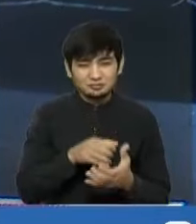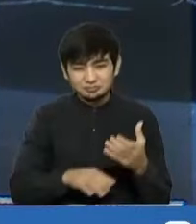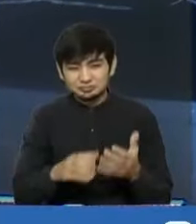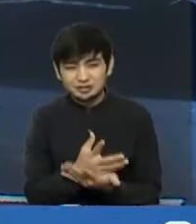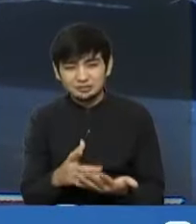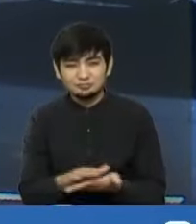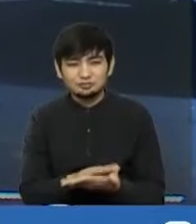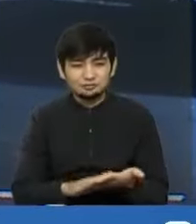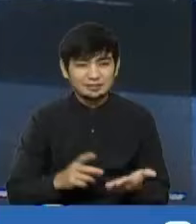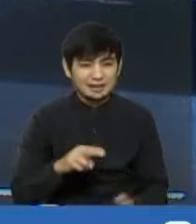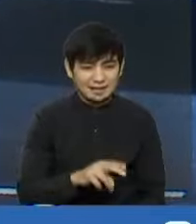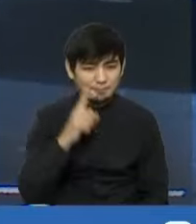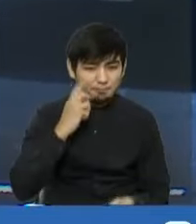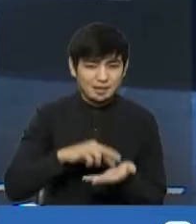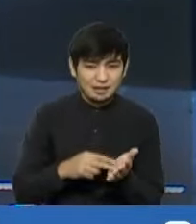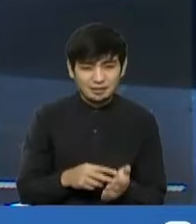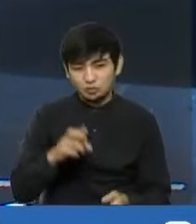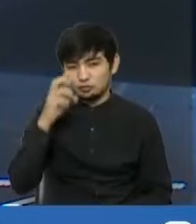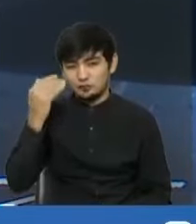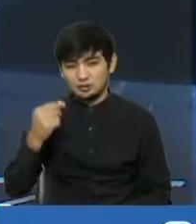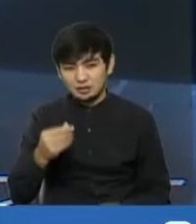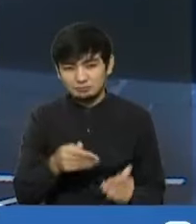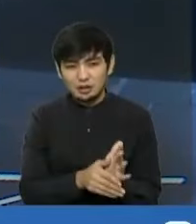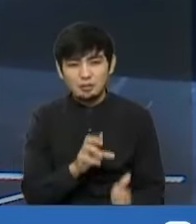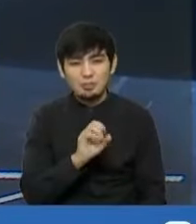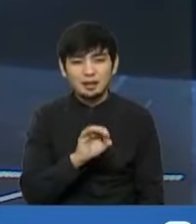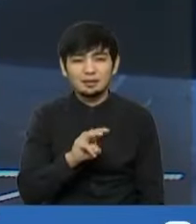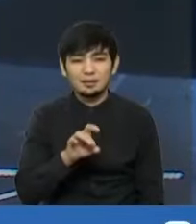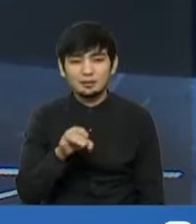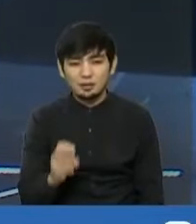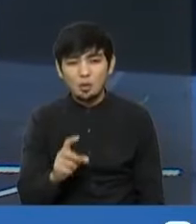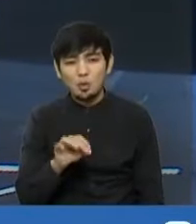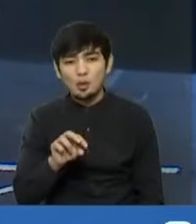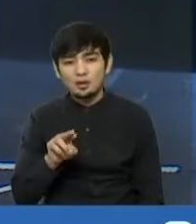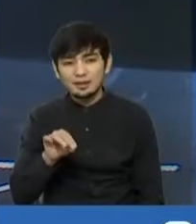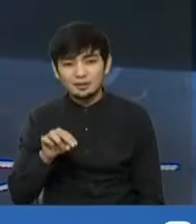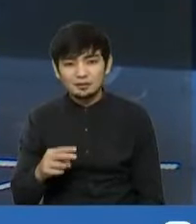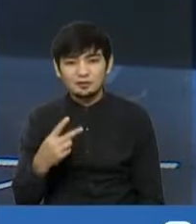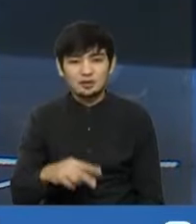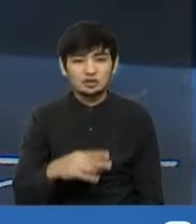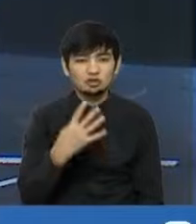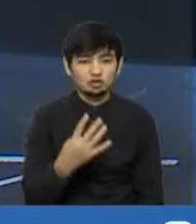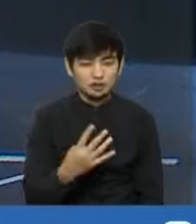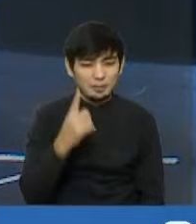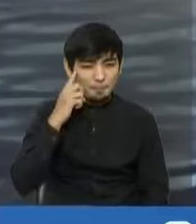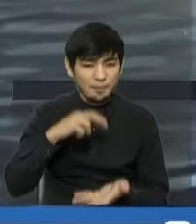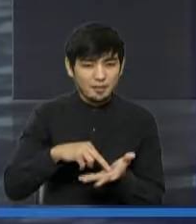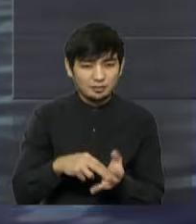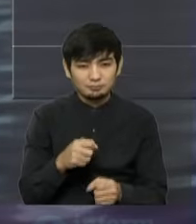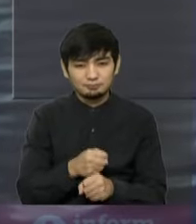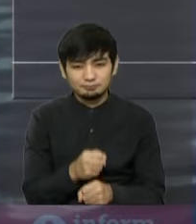Яғни жоспарға сәйкес қор қаржысына Бәйтерек холдинг арқылы 24 жоба іске асырылуға тиіс.